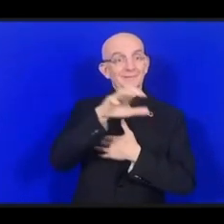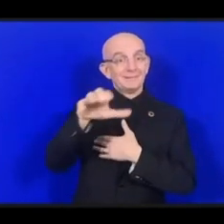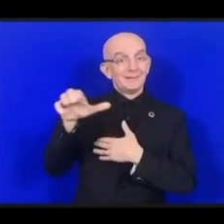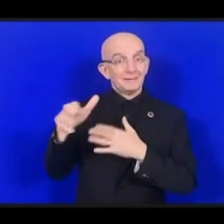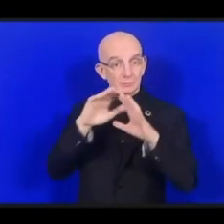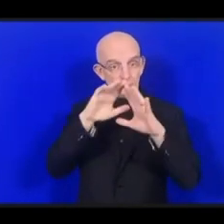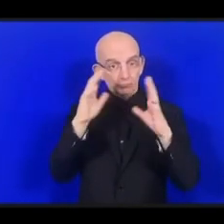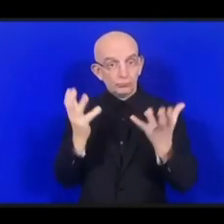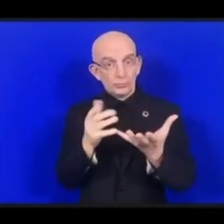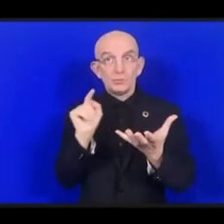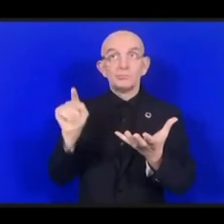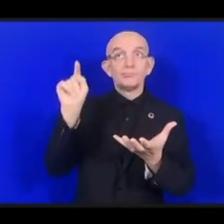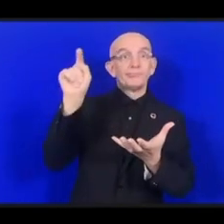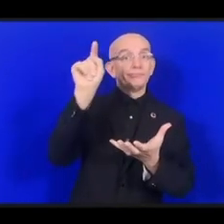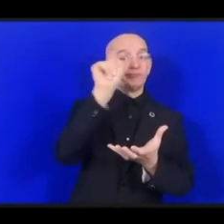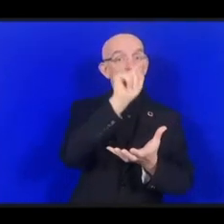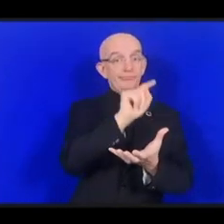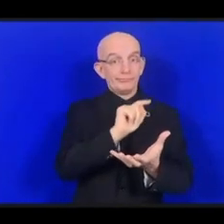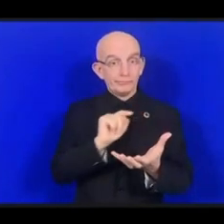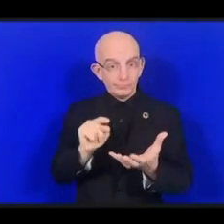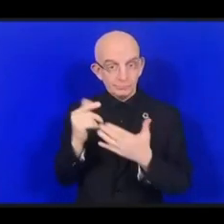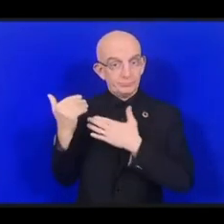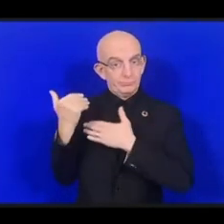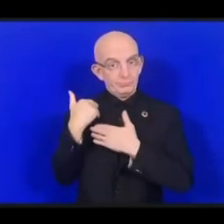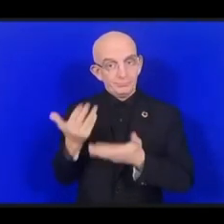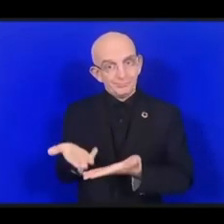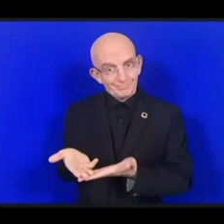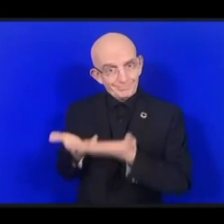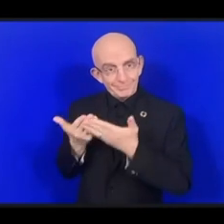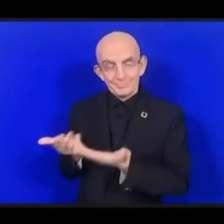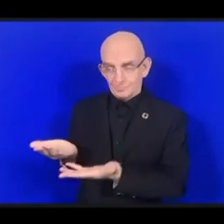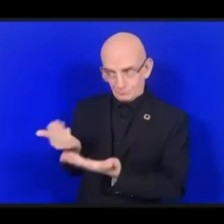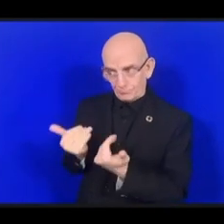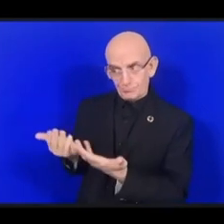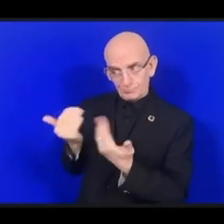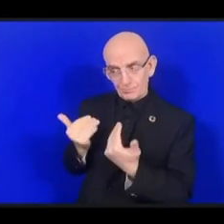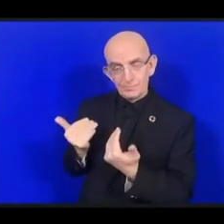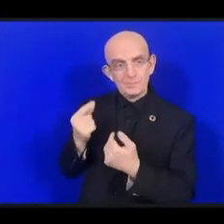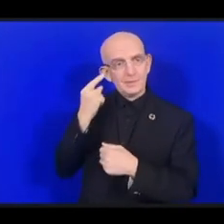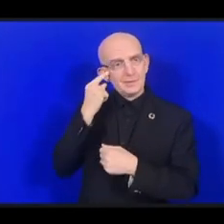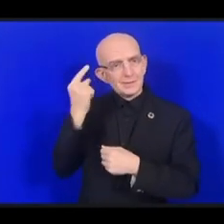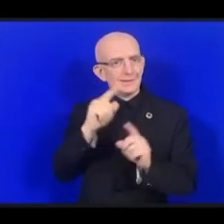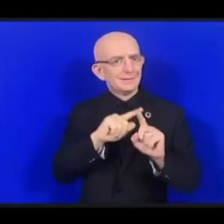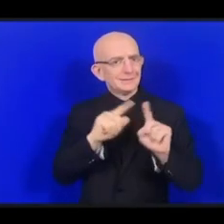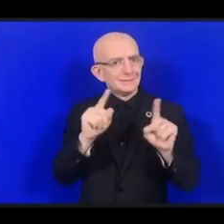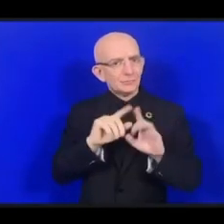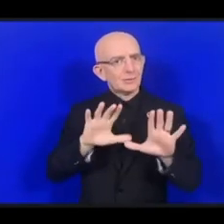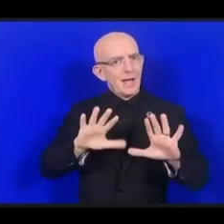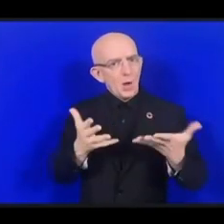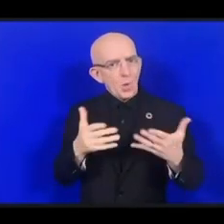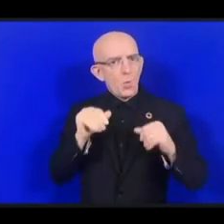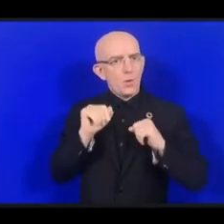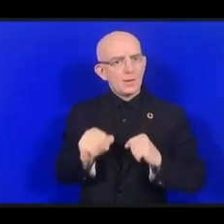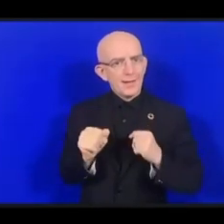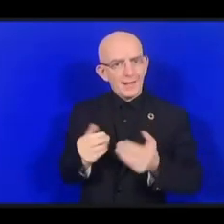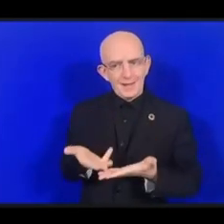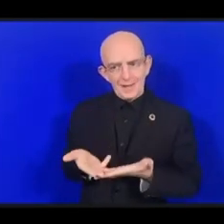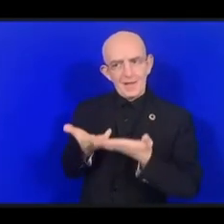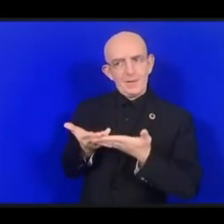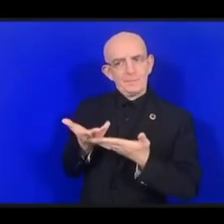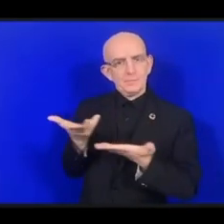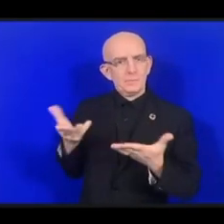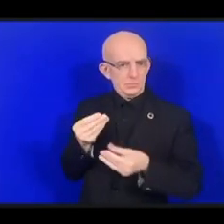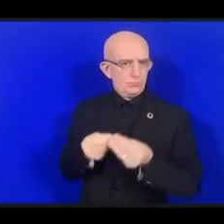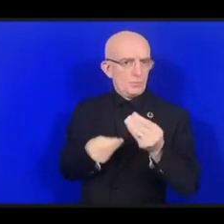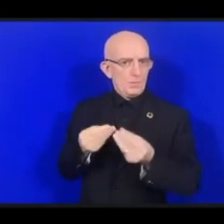حوكمه الانترنت لكي يعالج هذه المشكله التي هي متاتيه من